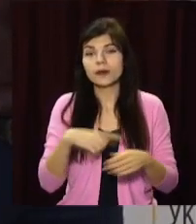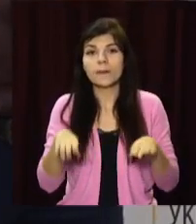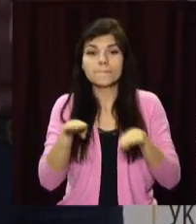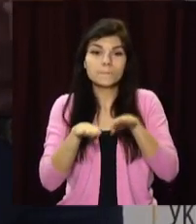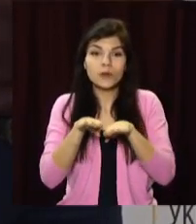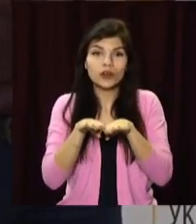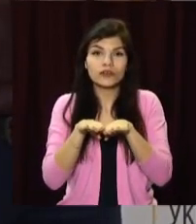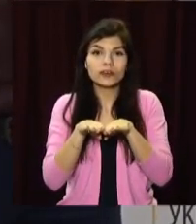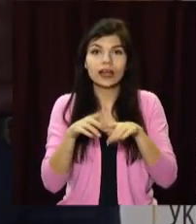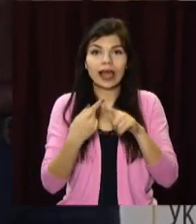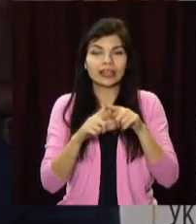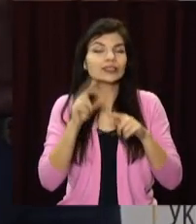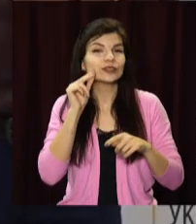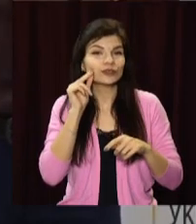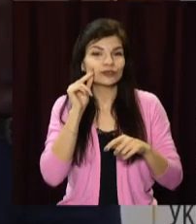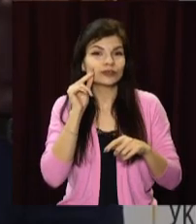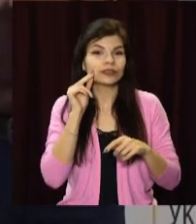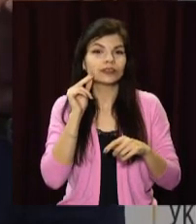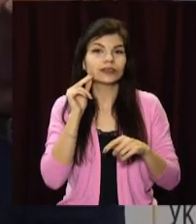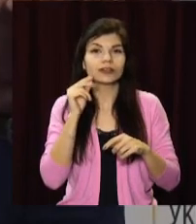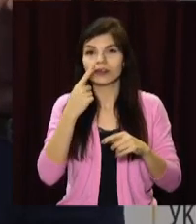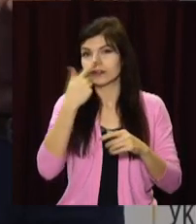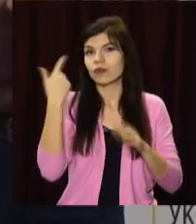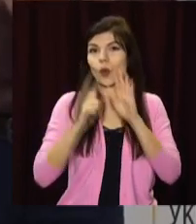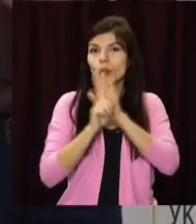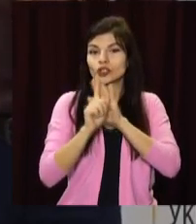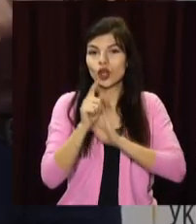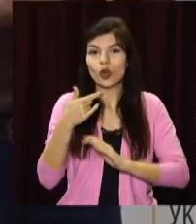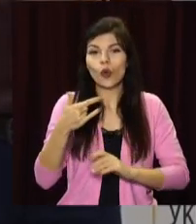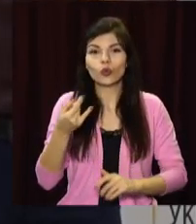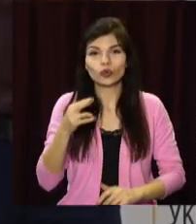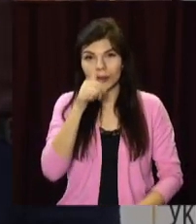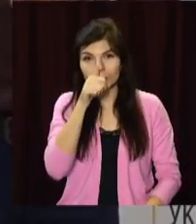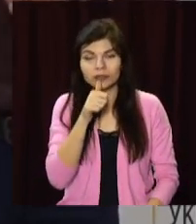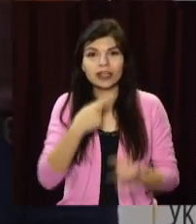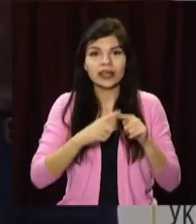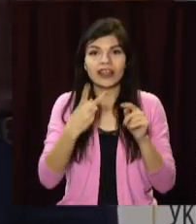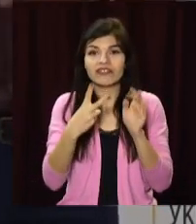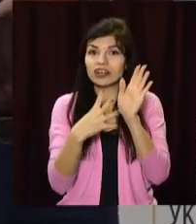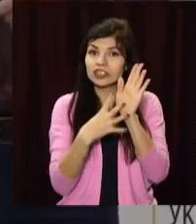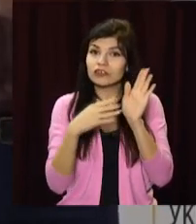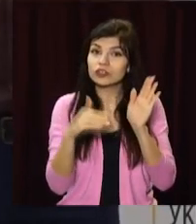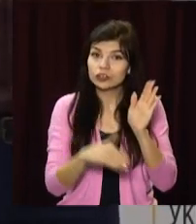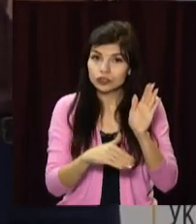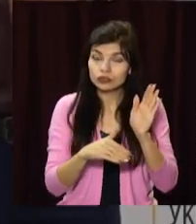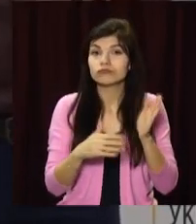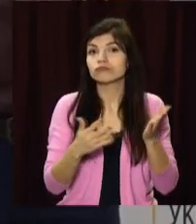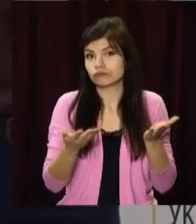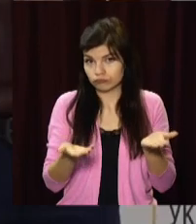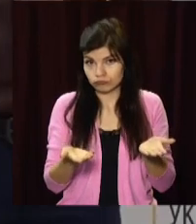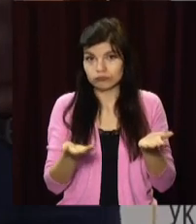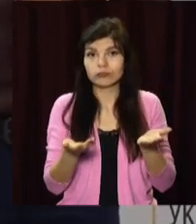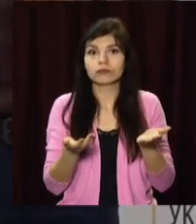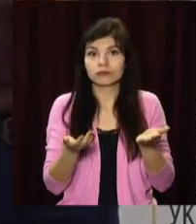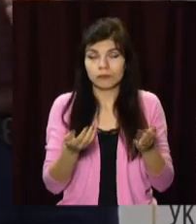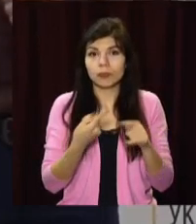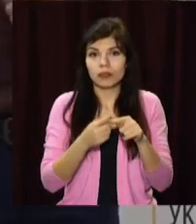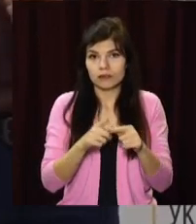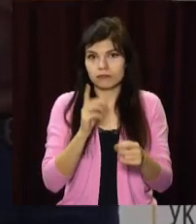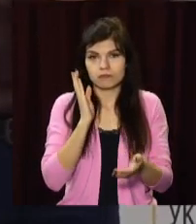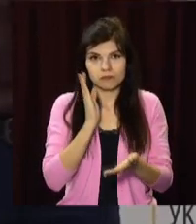ми порівняємо з цими цифрами на початок грудня, то це було близько 29 тисяч. Тобто